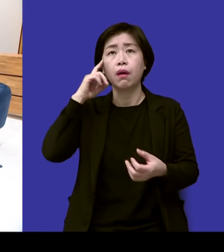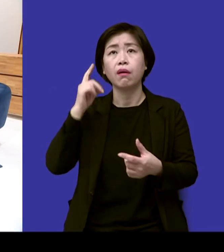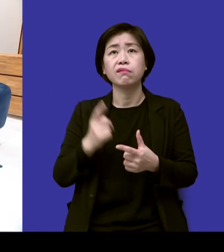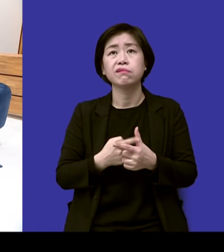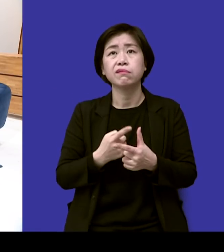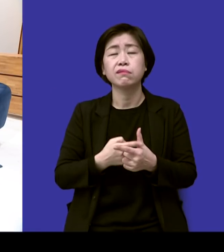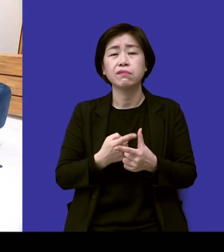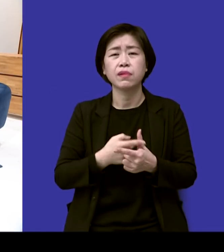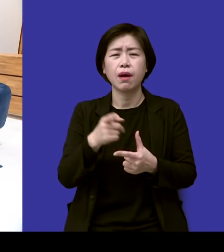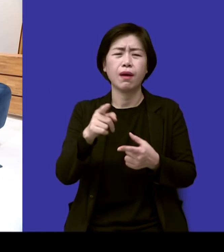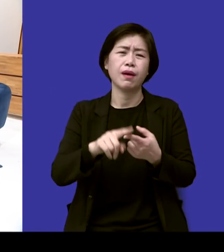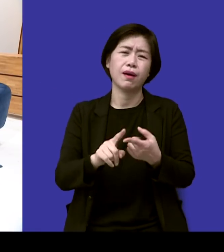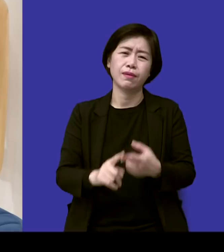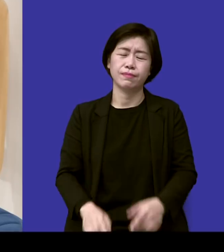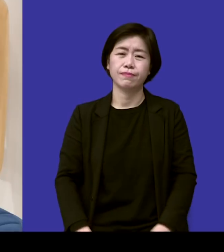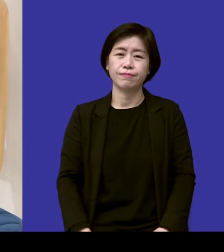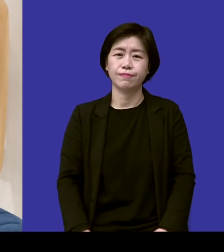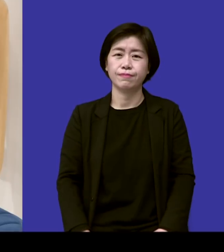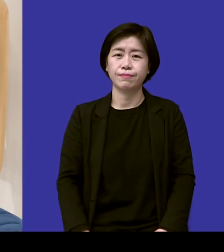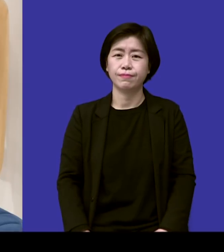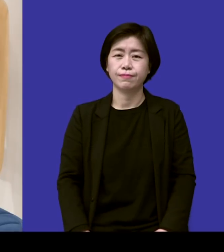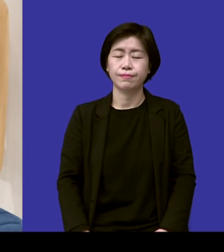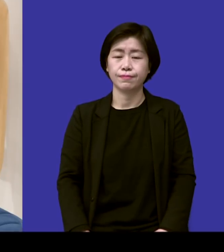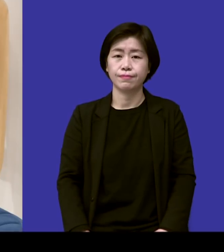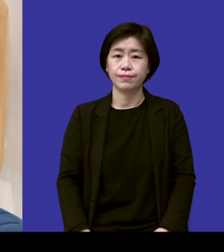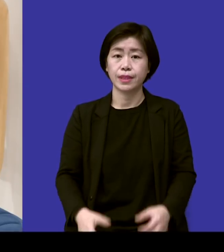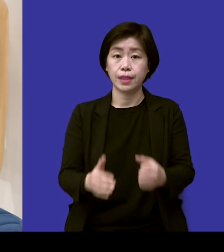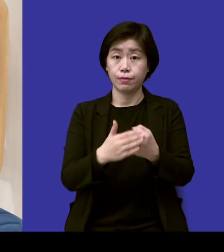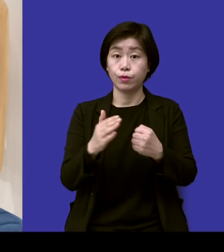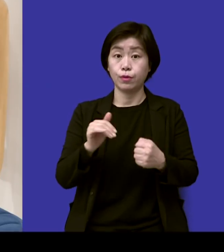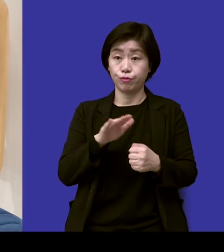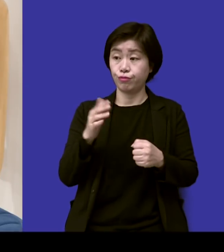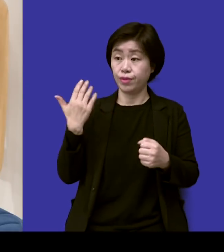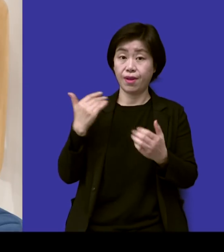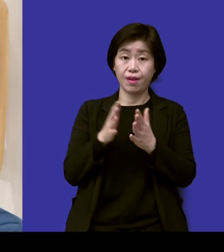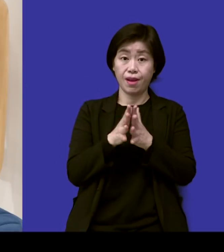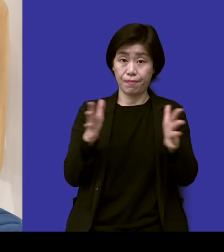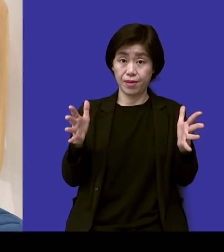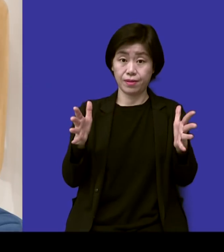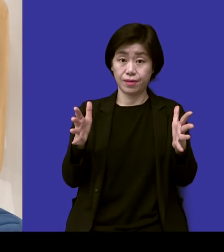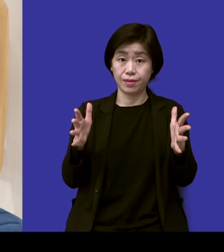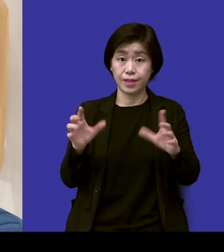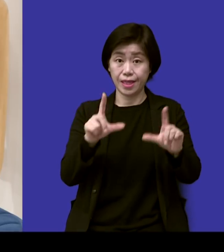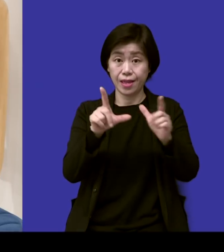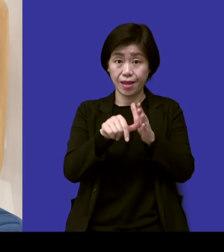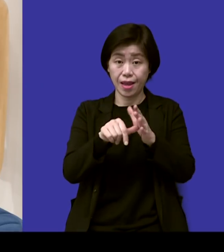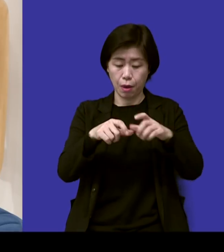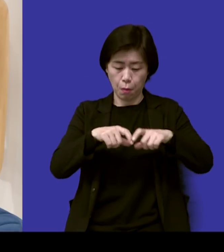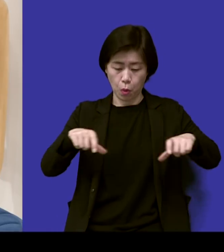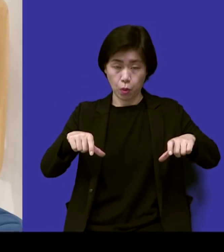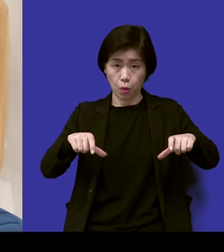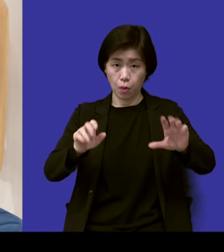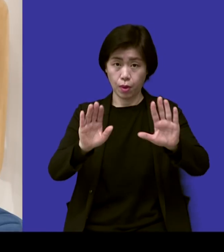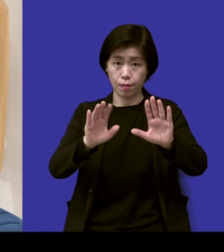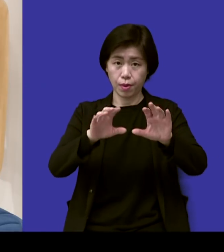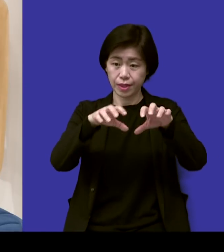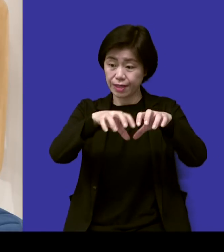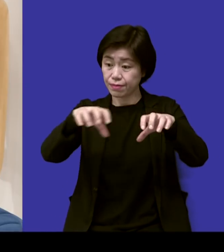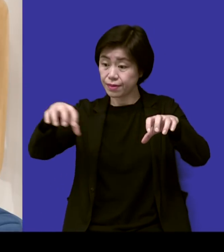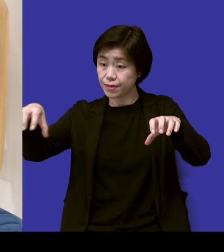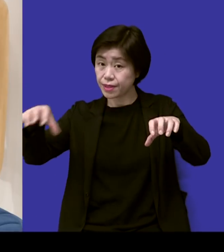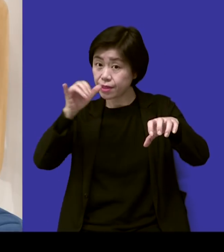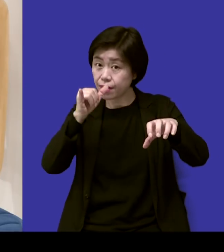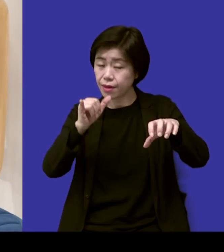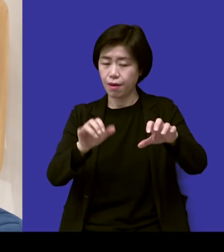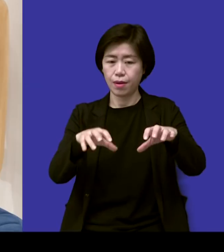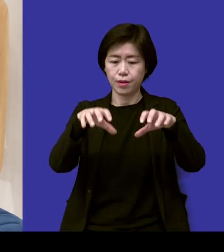예. 그래서 어쩔 수 없이 저희 집이 복도형 집이었는데 네. 옆집 분에게